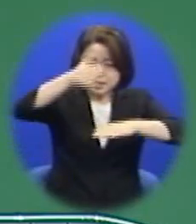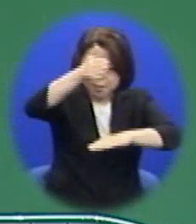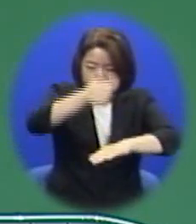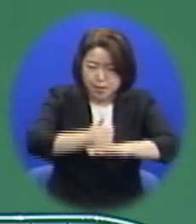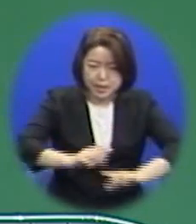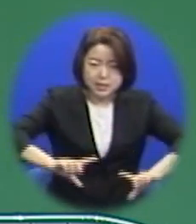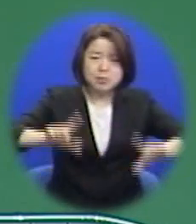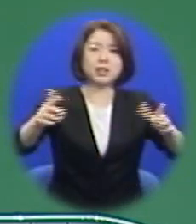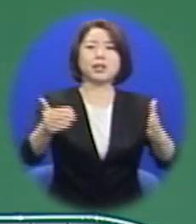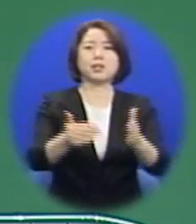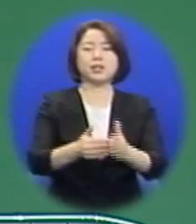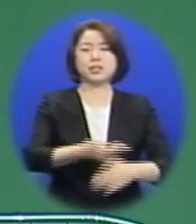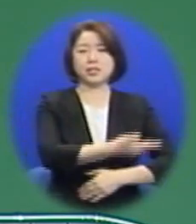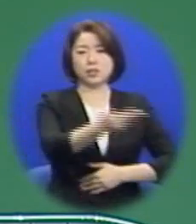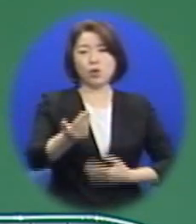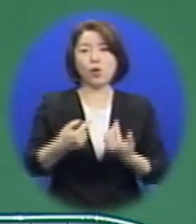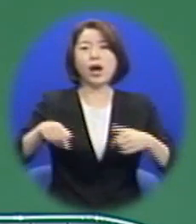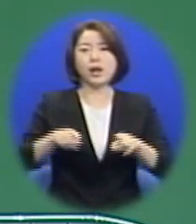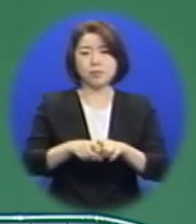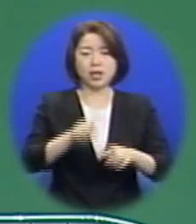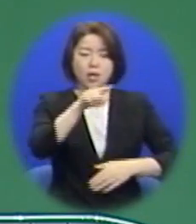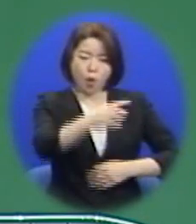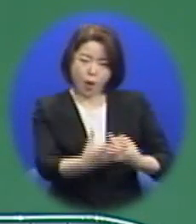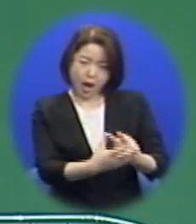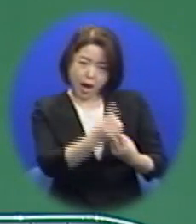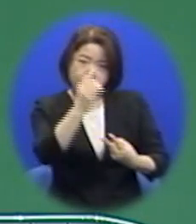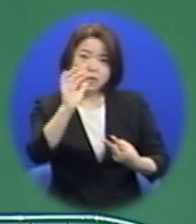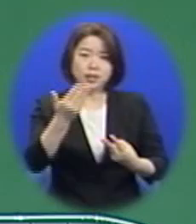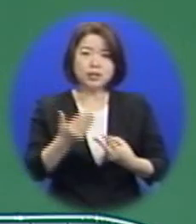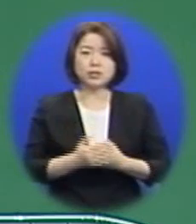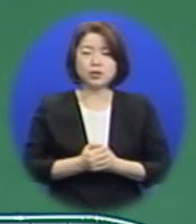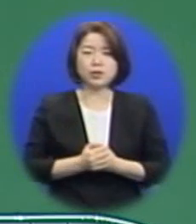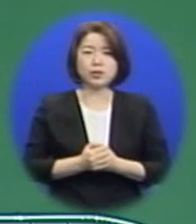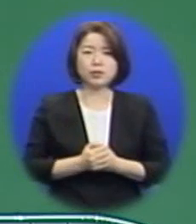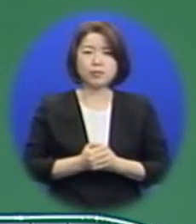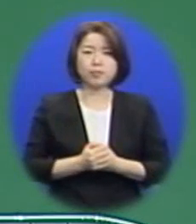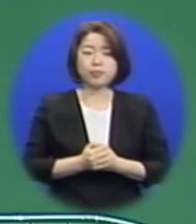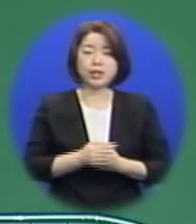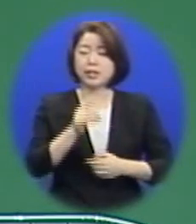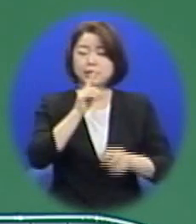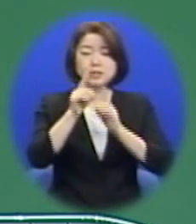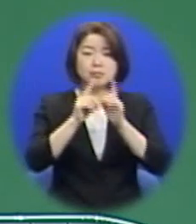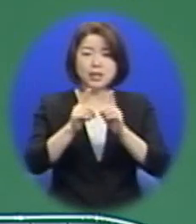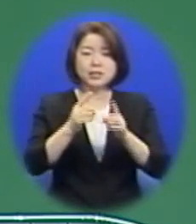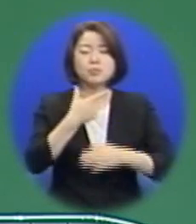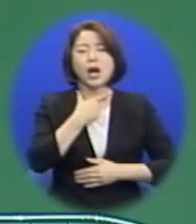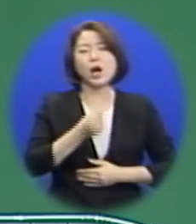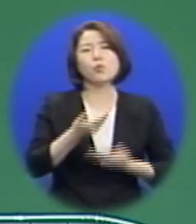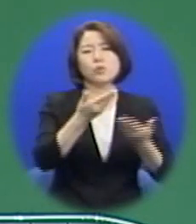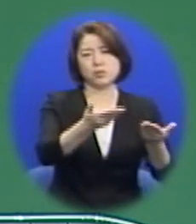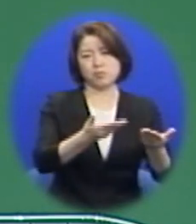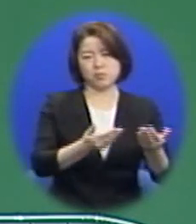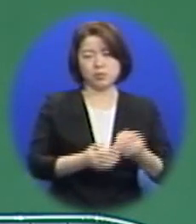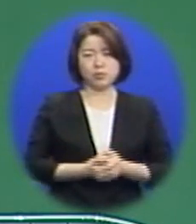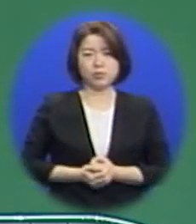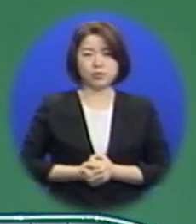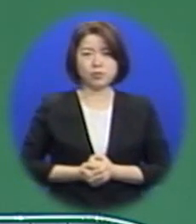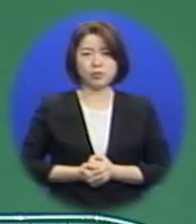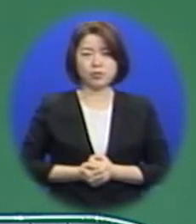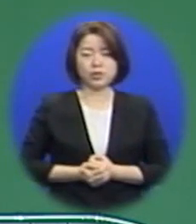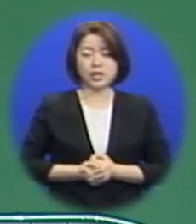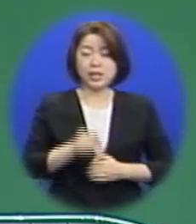너희와 함께한다. 너희와 하나가 되었어. 그 말씀을 하시고 싶었어요.